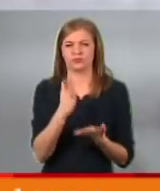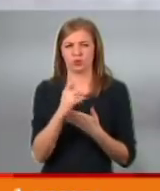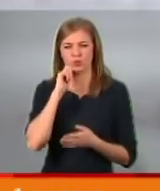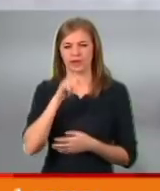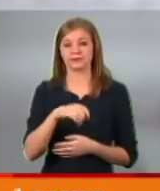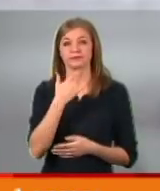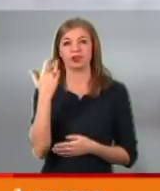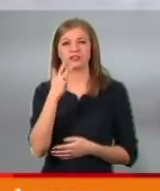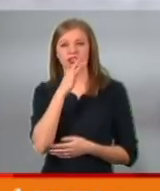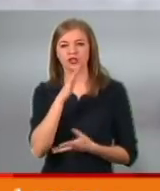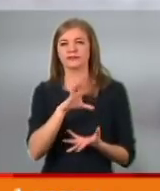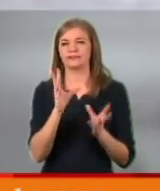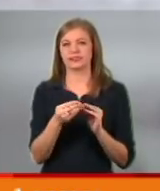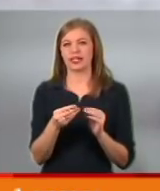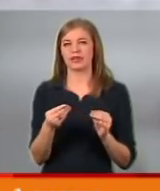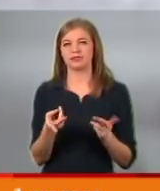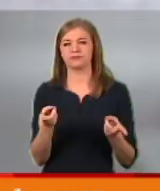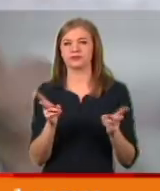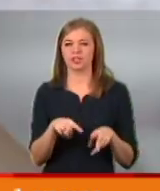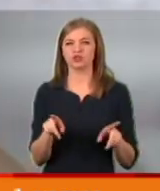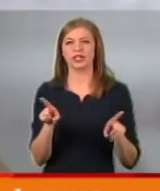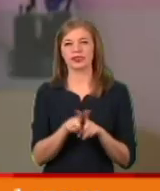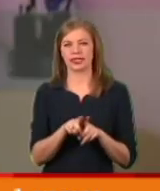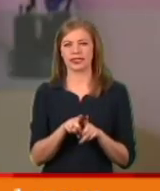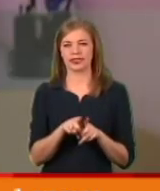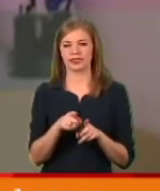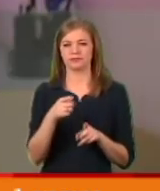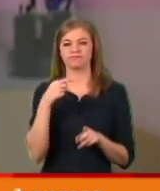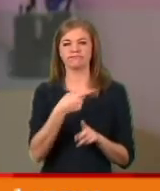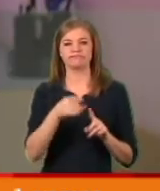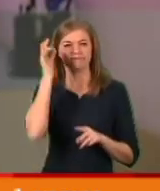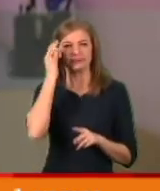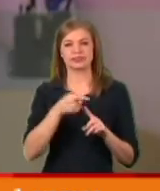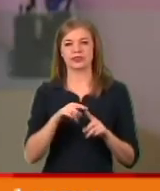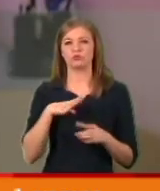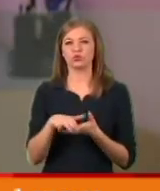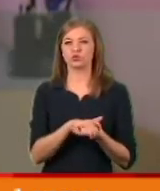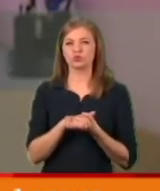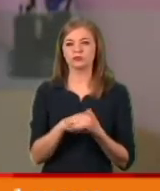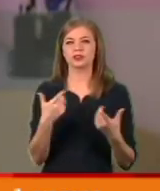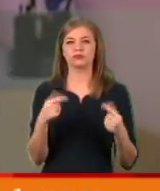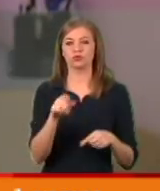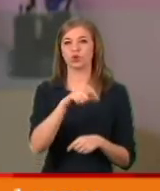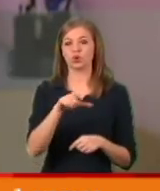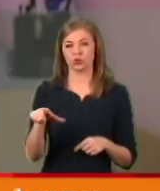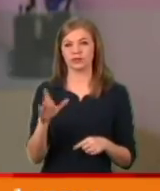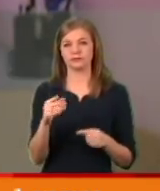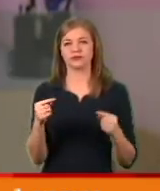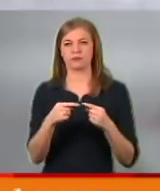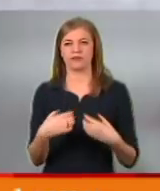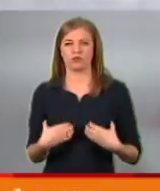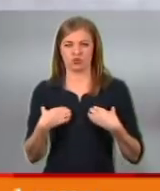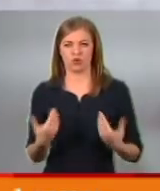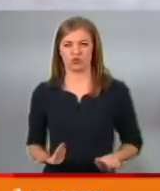В радянський час він взагалі залишає такий відпочаток. Це було суспільство, де люди в певному страху